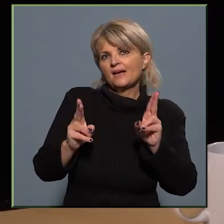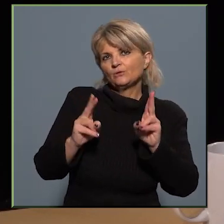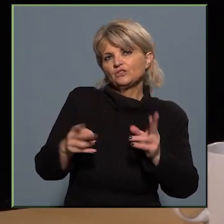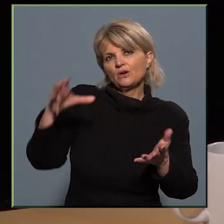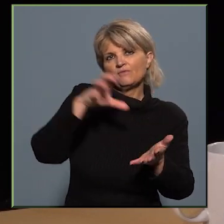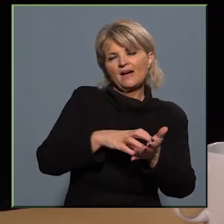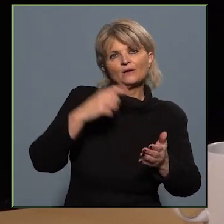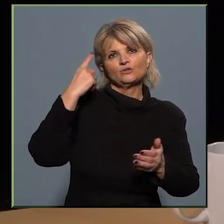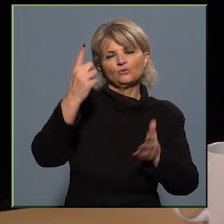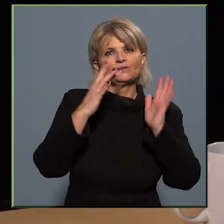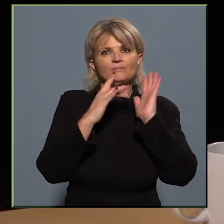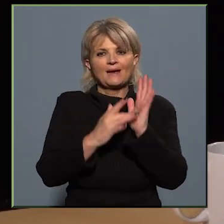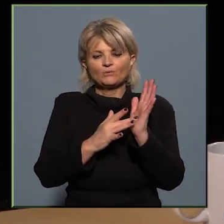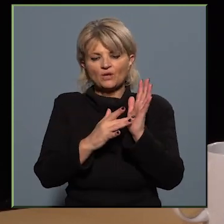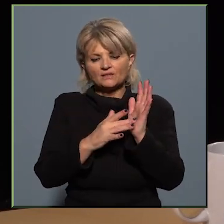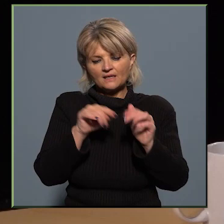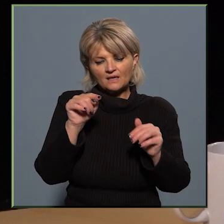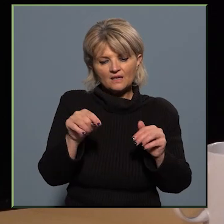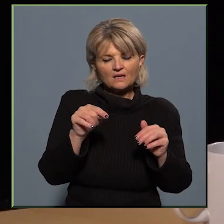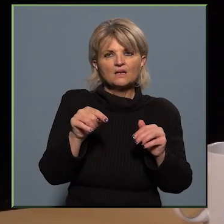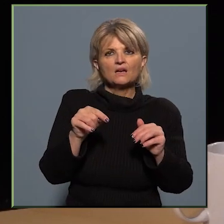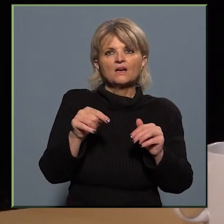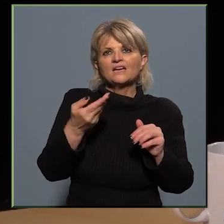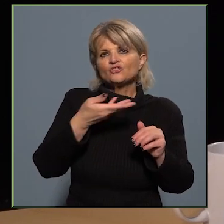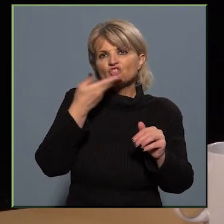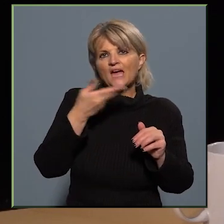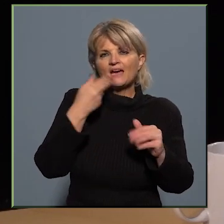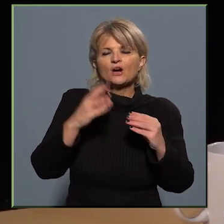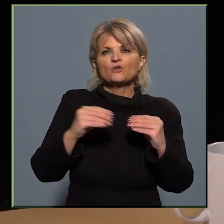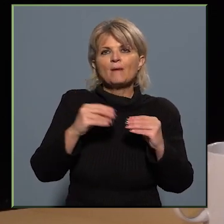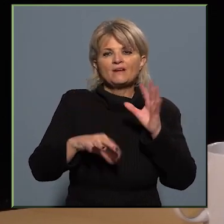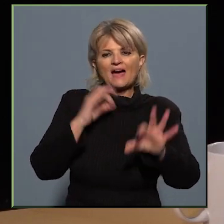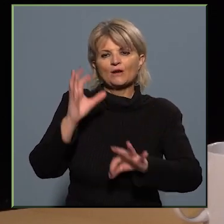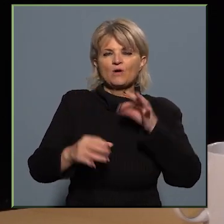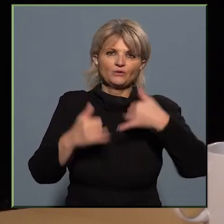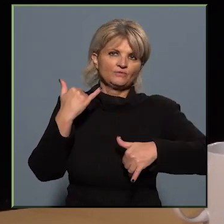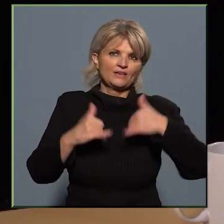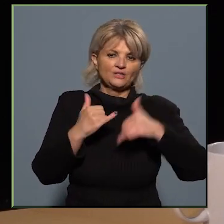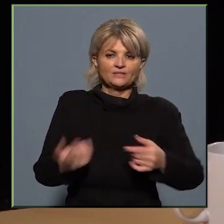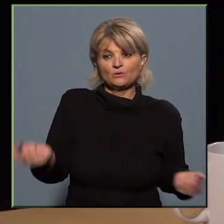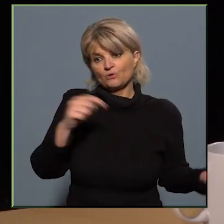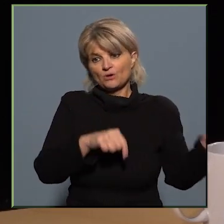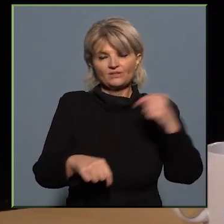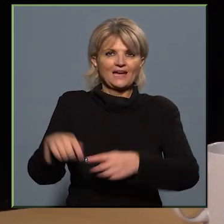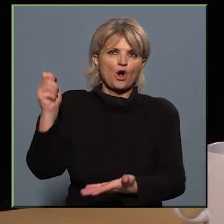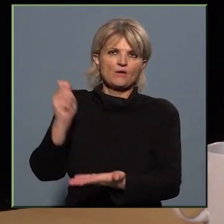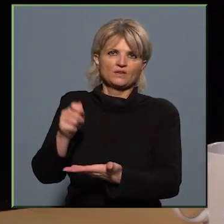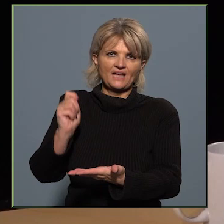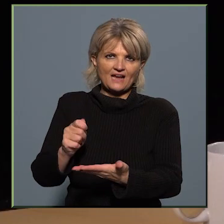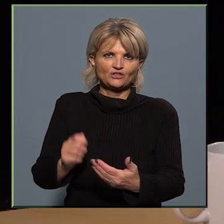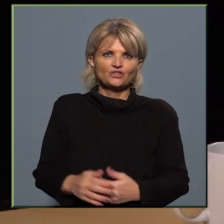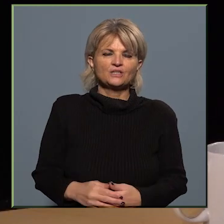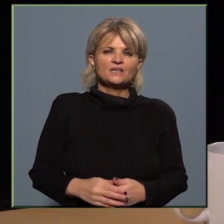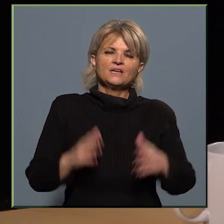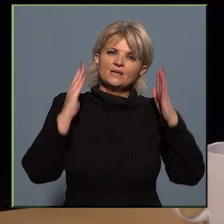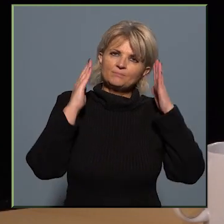mutatni. Itt voltak most cseh román versenyzők, válogatott versenyzők a pályavatáson, bízom benne, hogy bekapcsolódik majd a